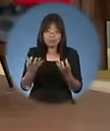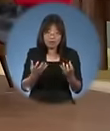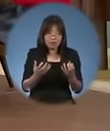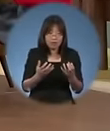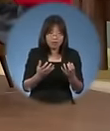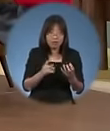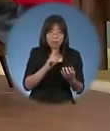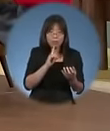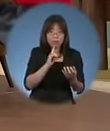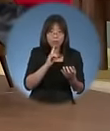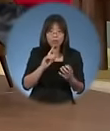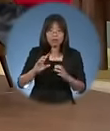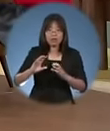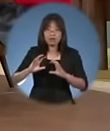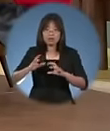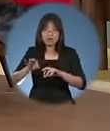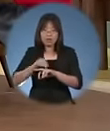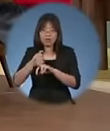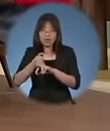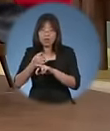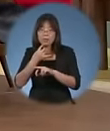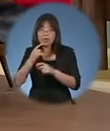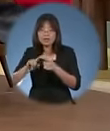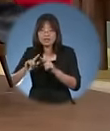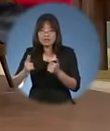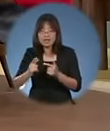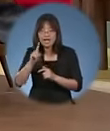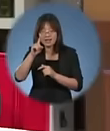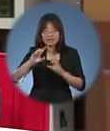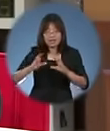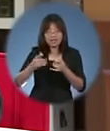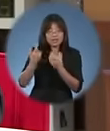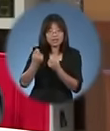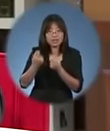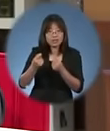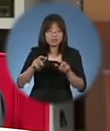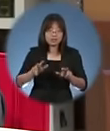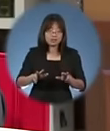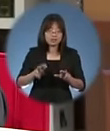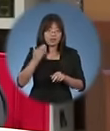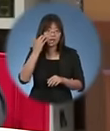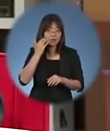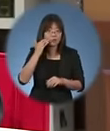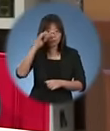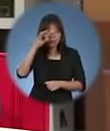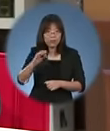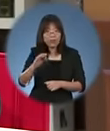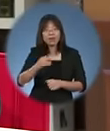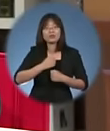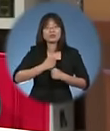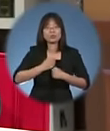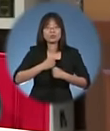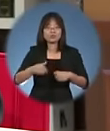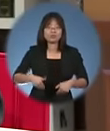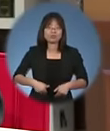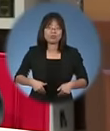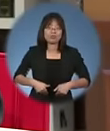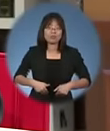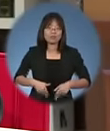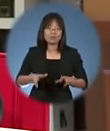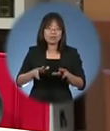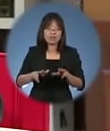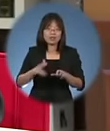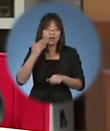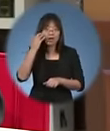근데 그것이 제국만 그런 게 아니라요. 한 나라도 그렇습니다. 한 나라도. 지금도 우리나라도요, 굉장히 조심해야 될 것이,